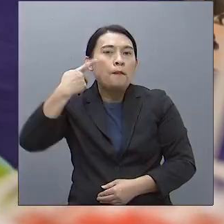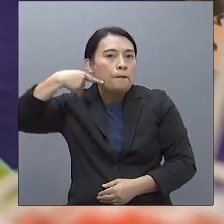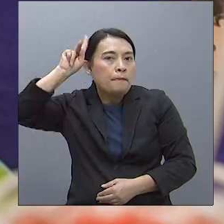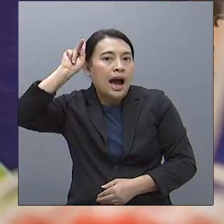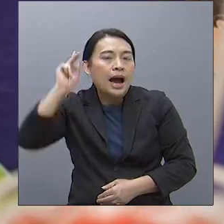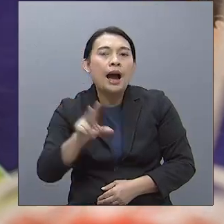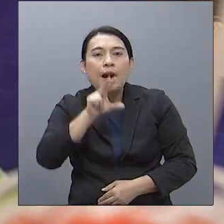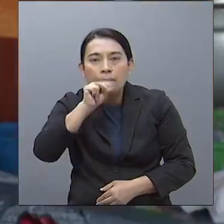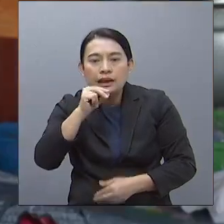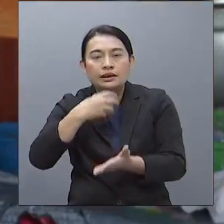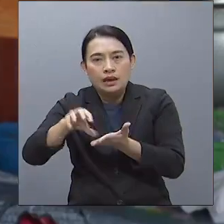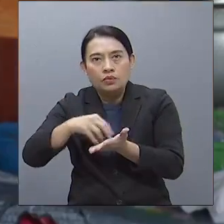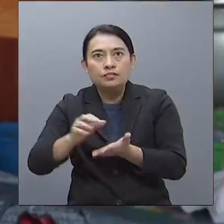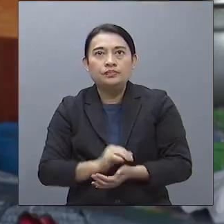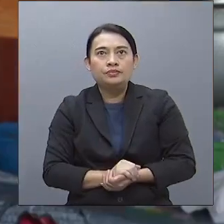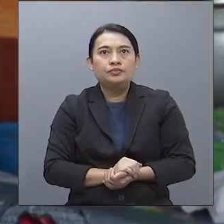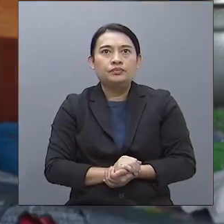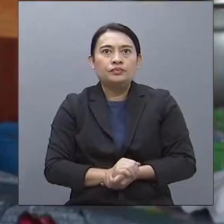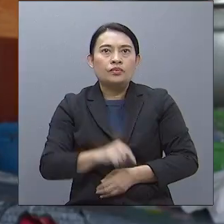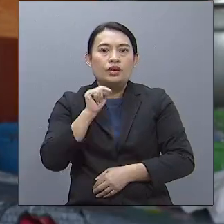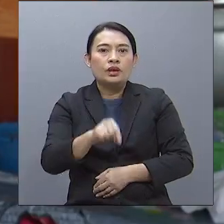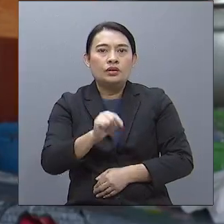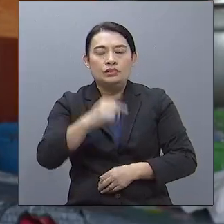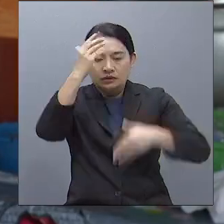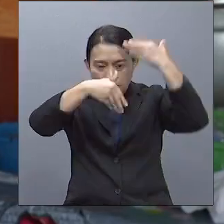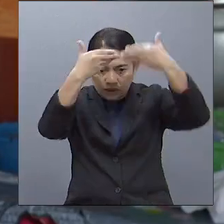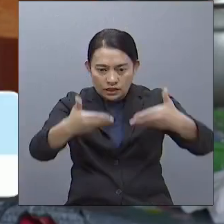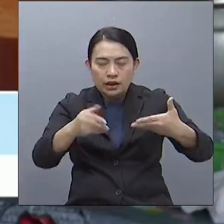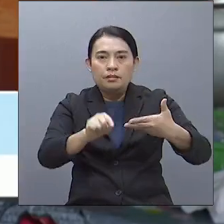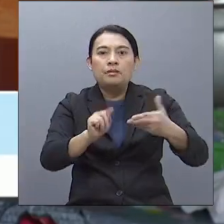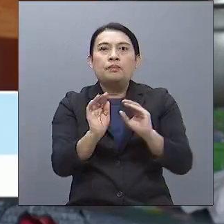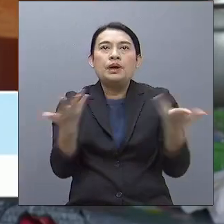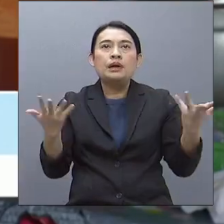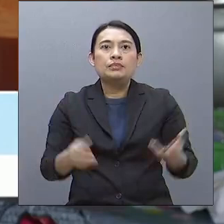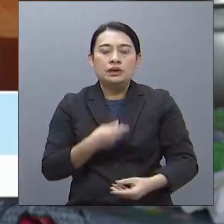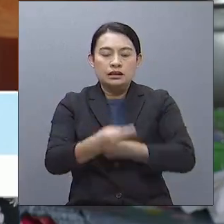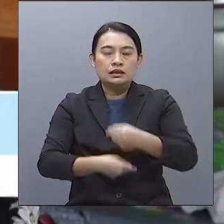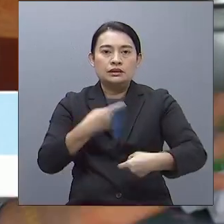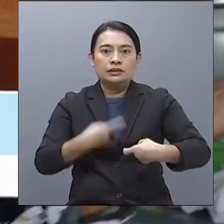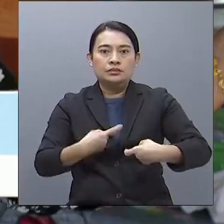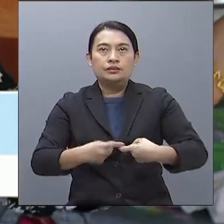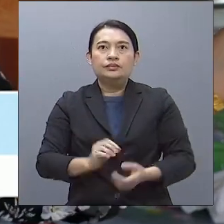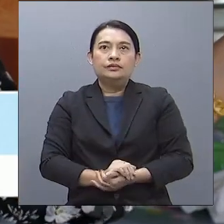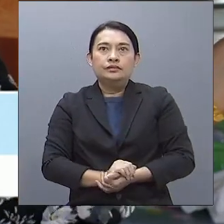ค่ะ คนที่นี่ถ้าไม่มีเทศกาลน่ะมันก็ขายยากนะเพราะว่